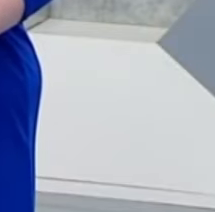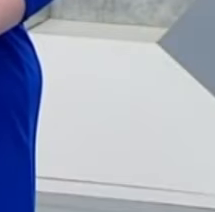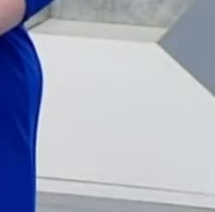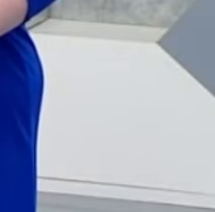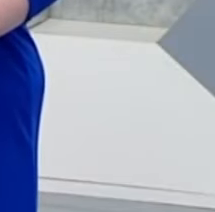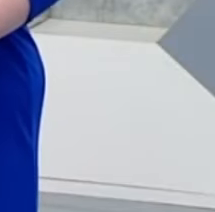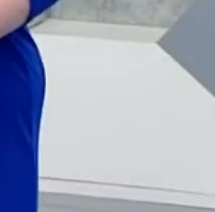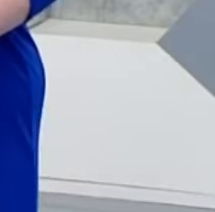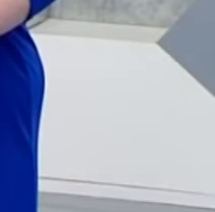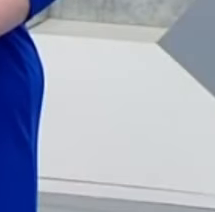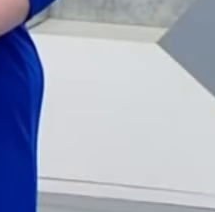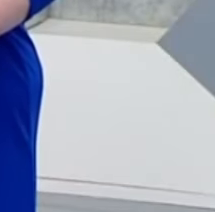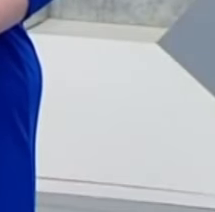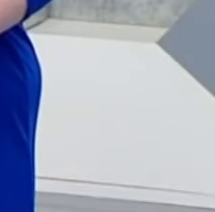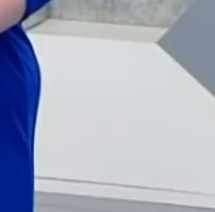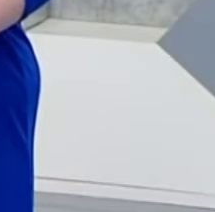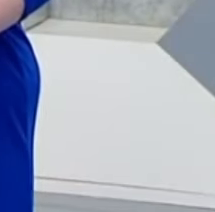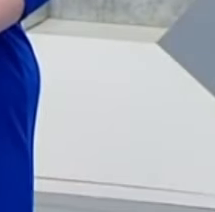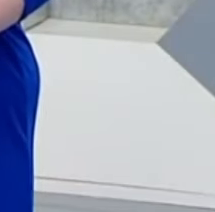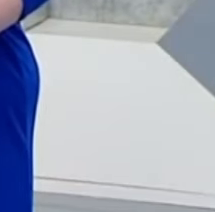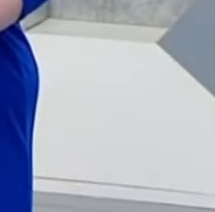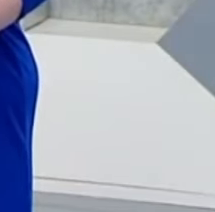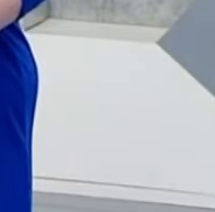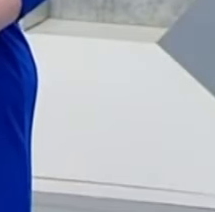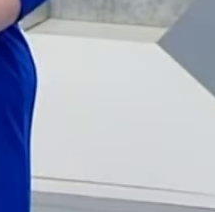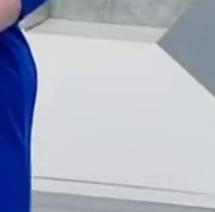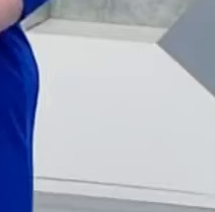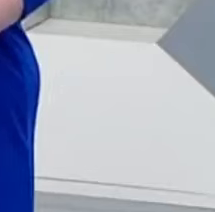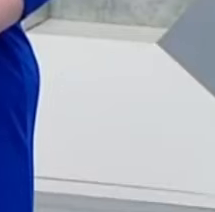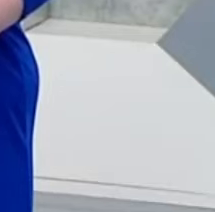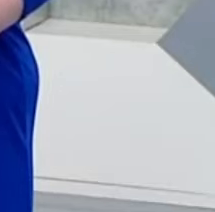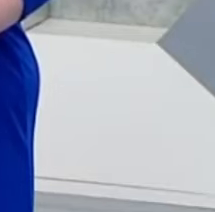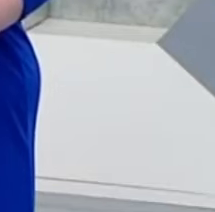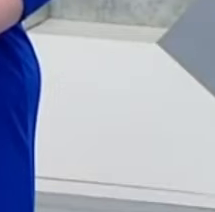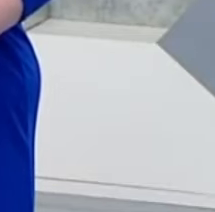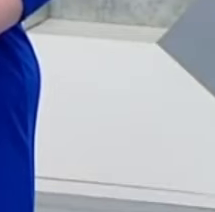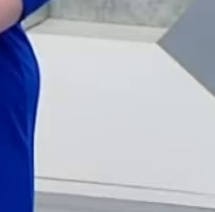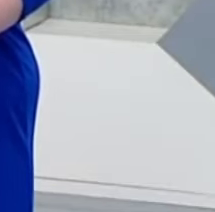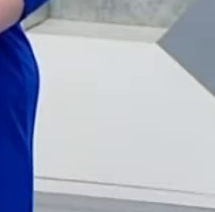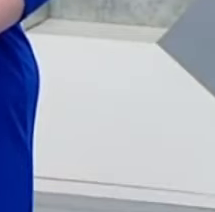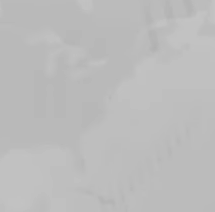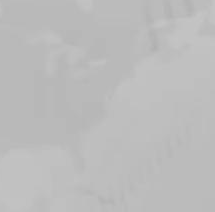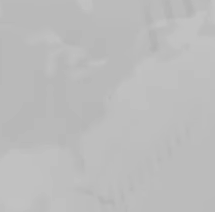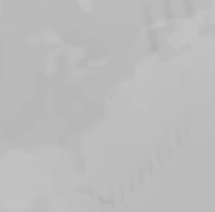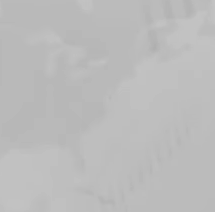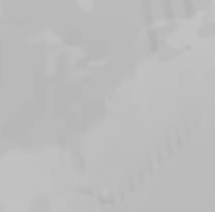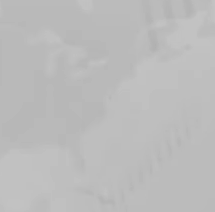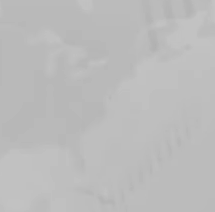GMA Pinoy TV at sa www.gmanews.tv.